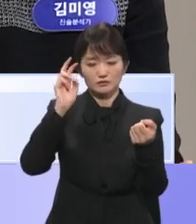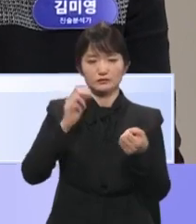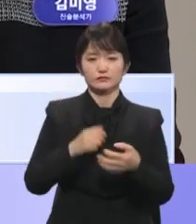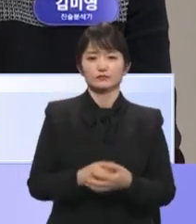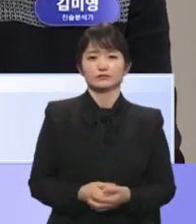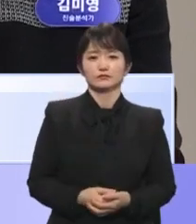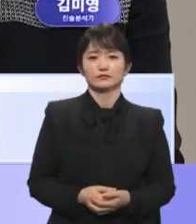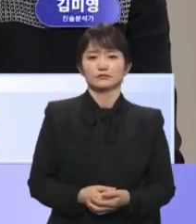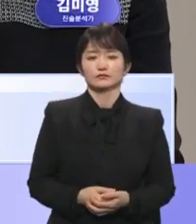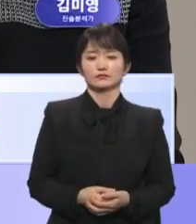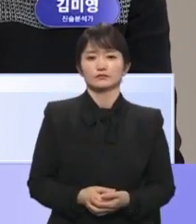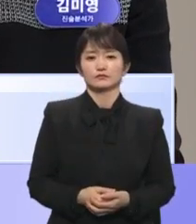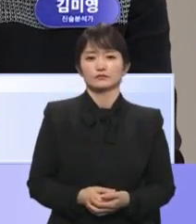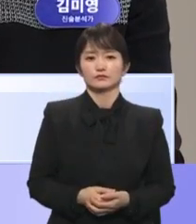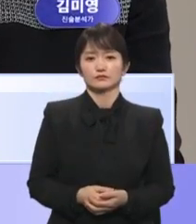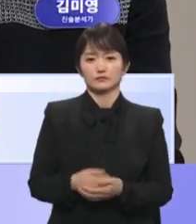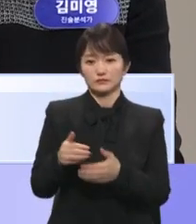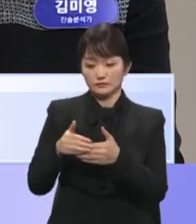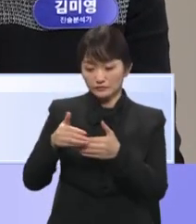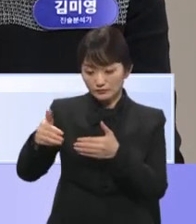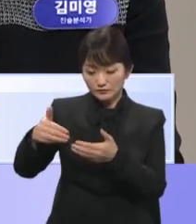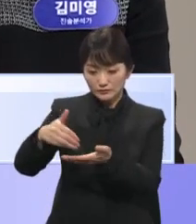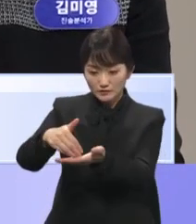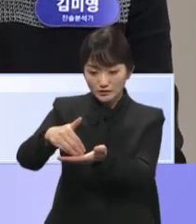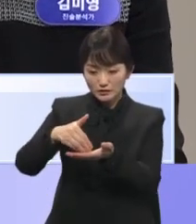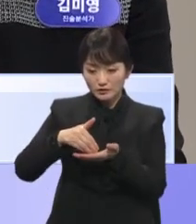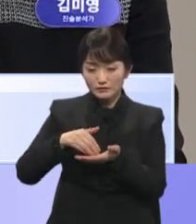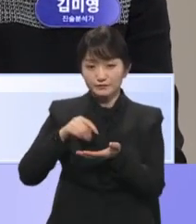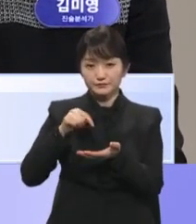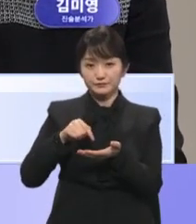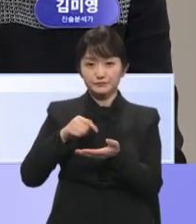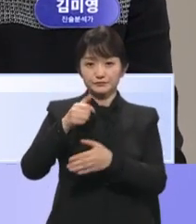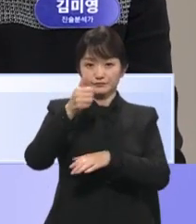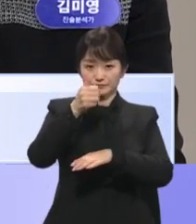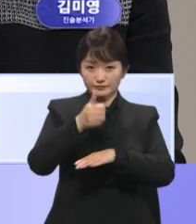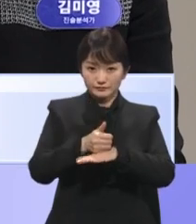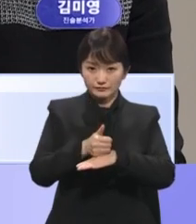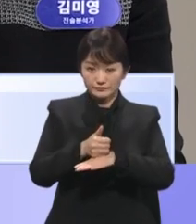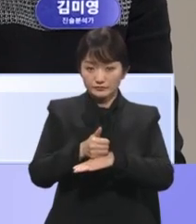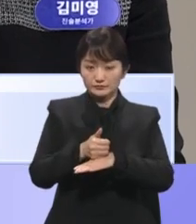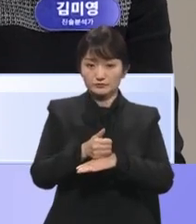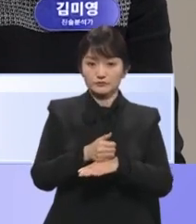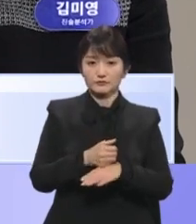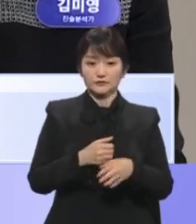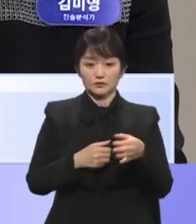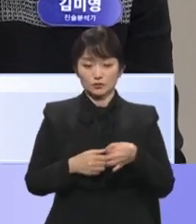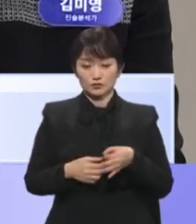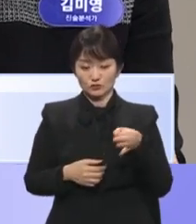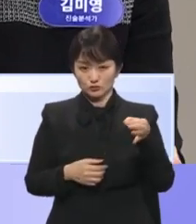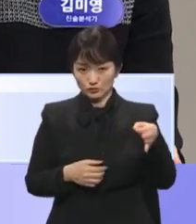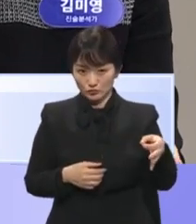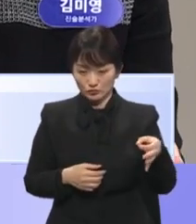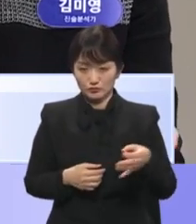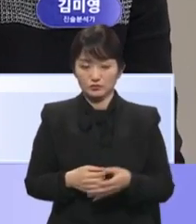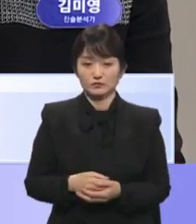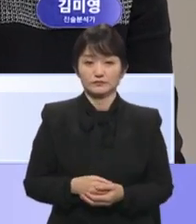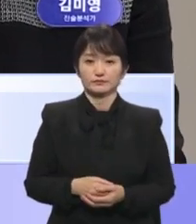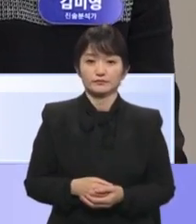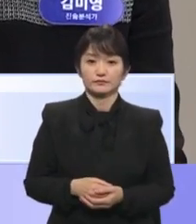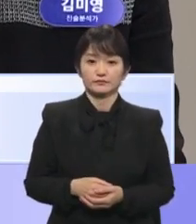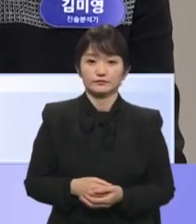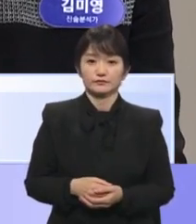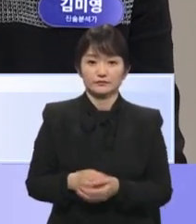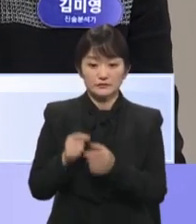들고요 그렇다면이 과정에서 이런 제안을 했는데 결과적으로 여기에 돈을 이제 주거나 이제이 사기에